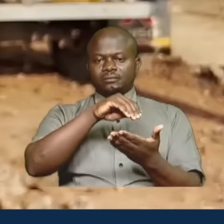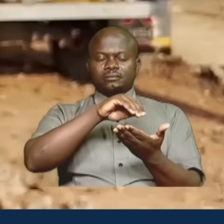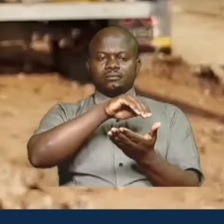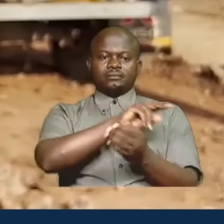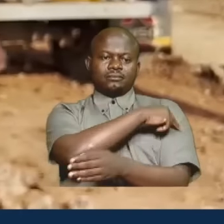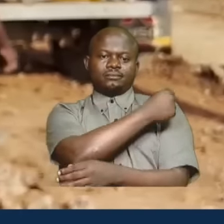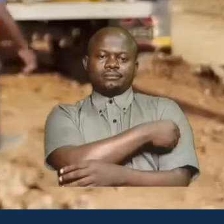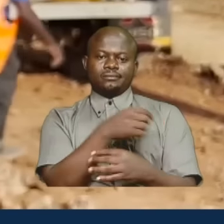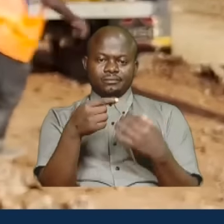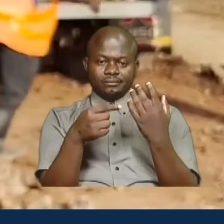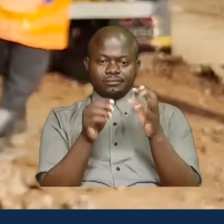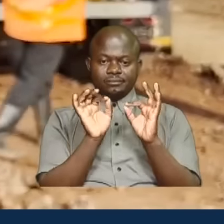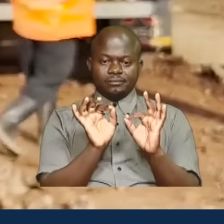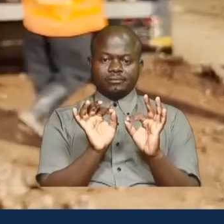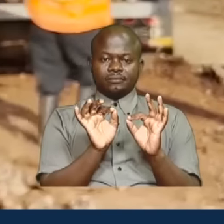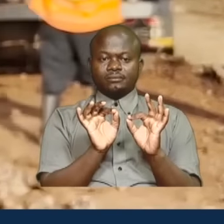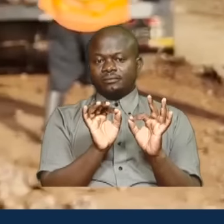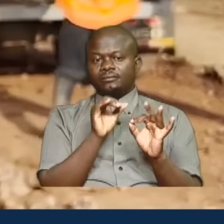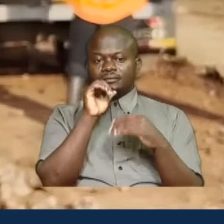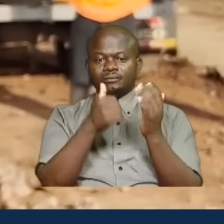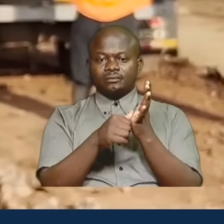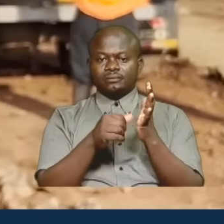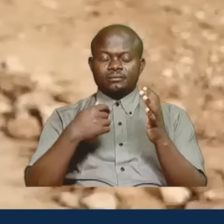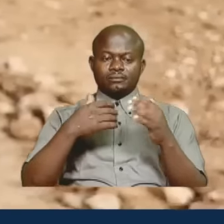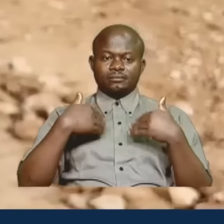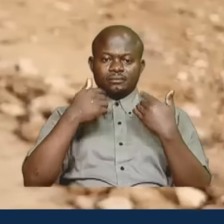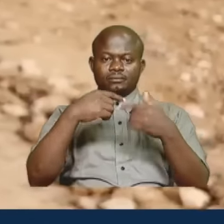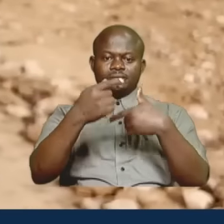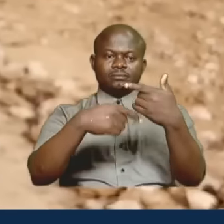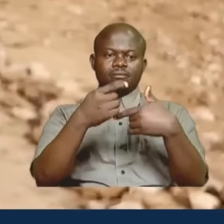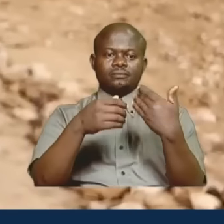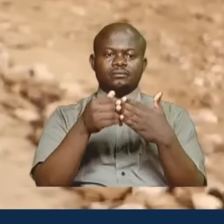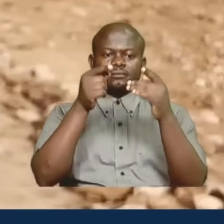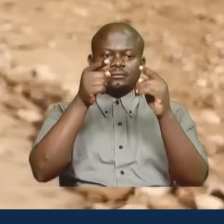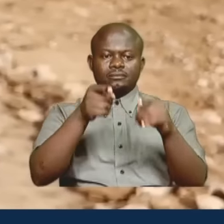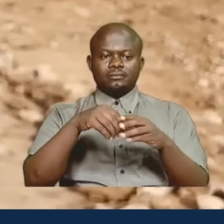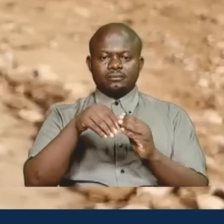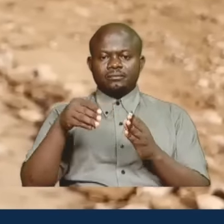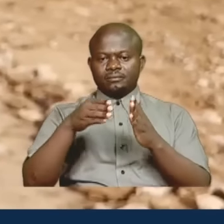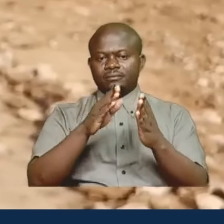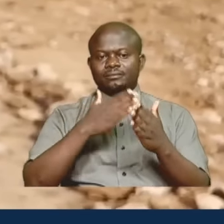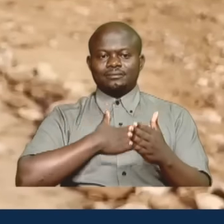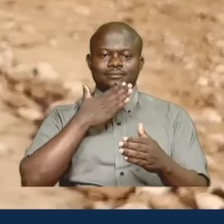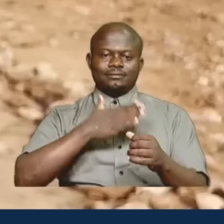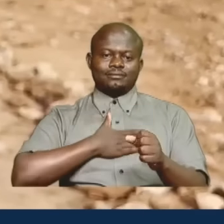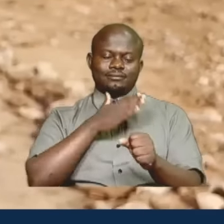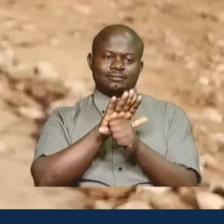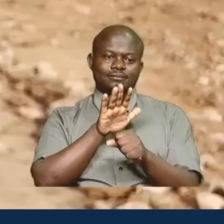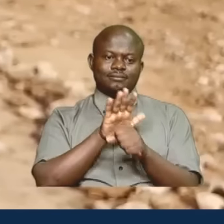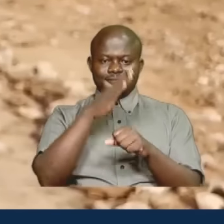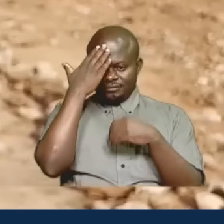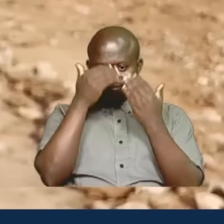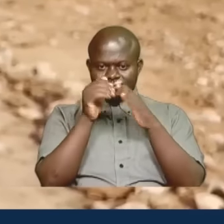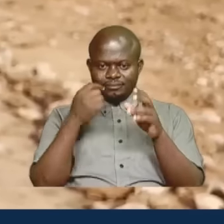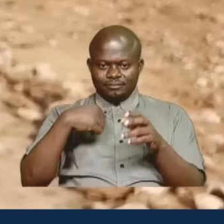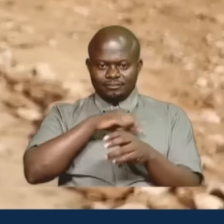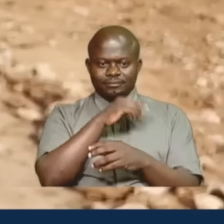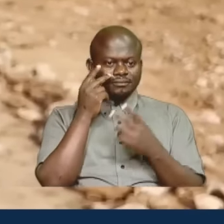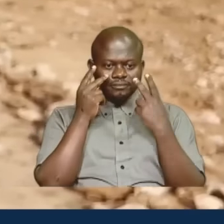nibintu biratereriye nta n'ikibazo kandi ubuzima buno burakomeje. Inkigera ngo n'uko no muhanda byaranejeje uko nje mu kubona ibyo